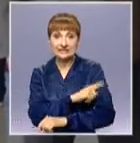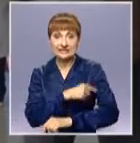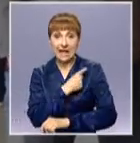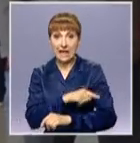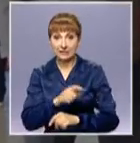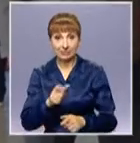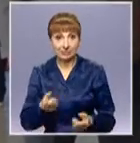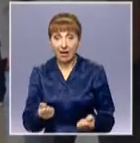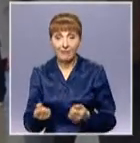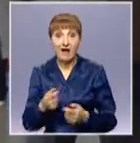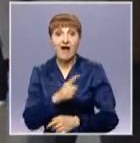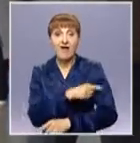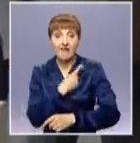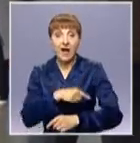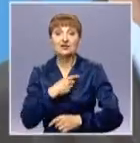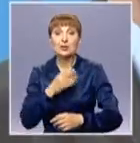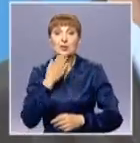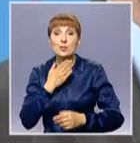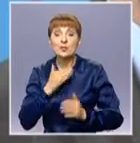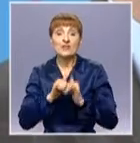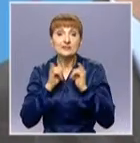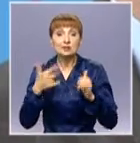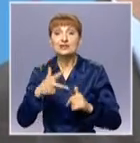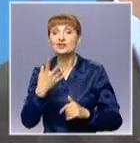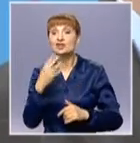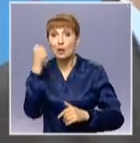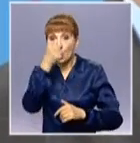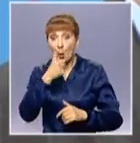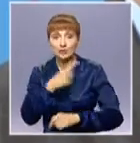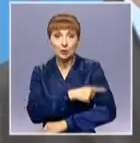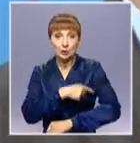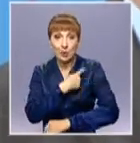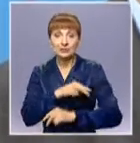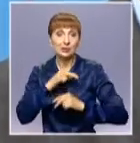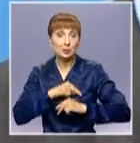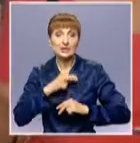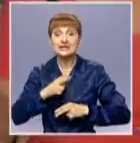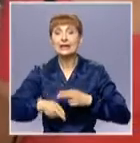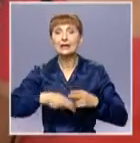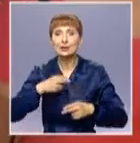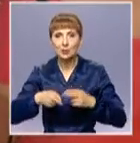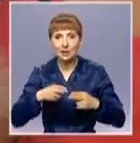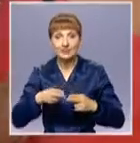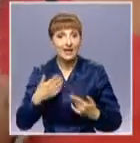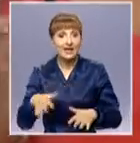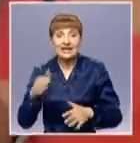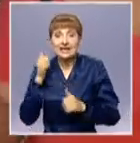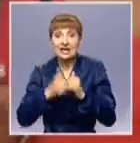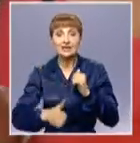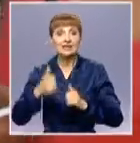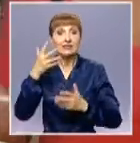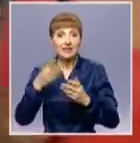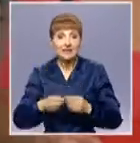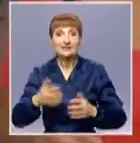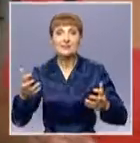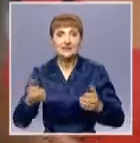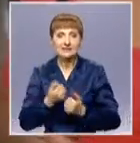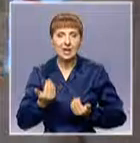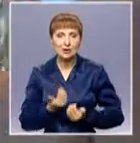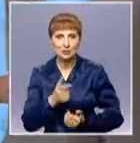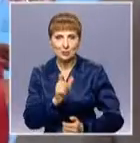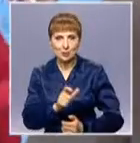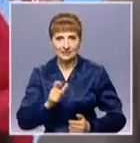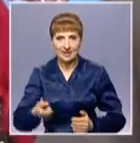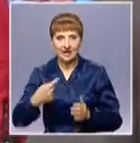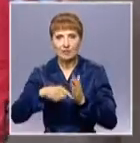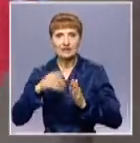любовь к врачеванию лишь росла. Вот уже 34 года, как доктор Абдуллаев трудится хирургом и практически ежедневно спасает жизни людей. В